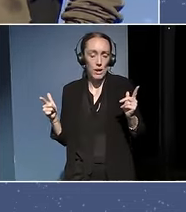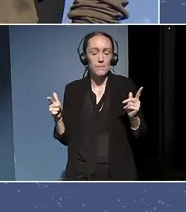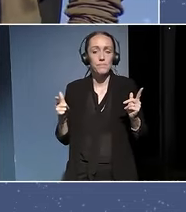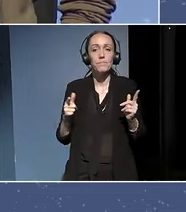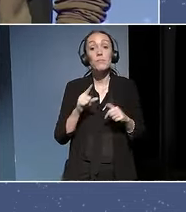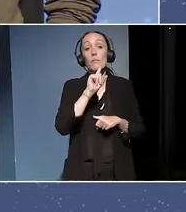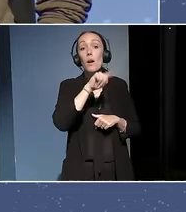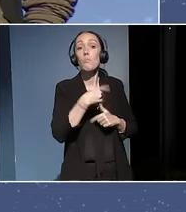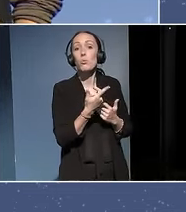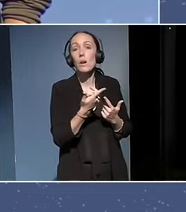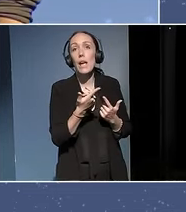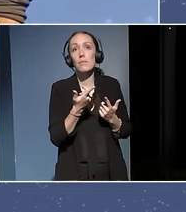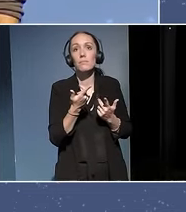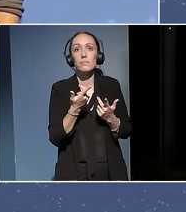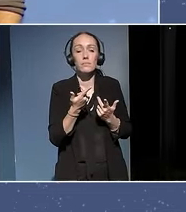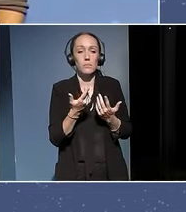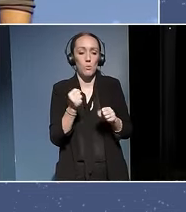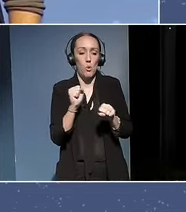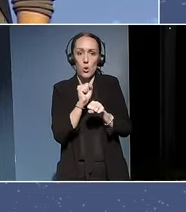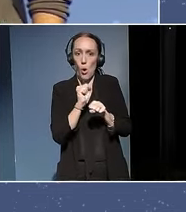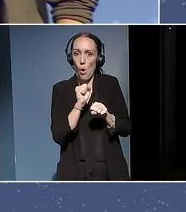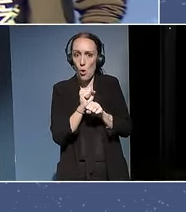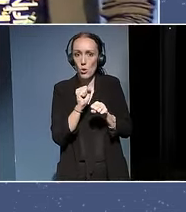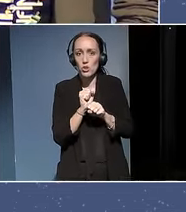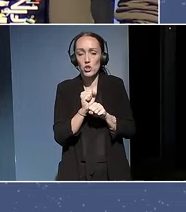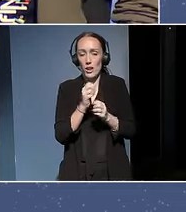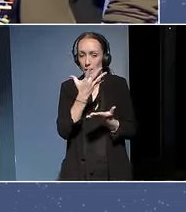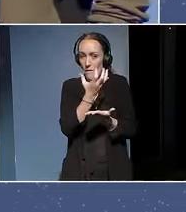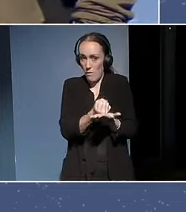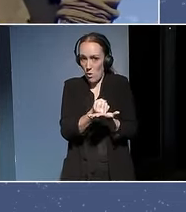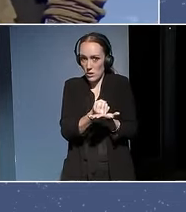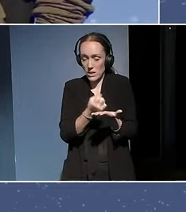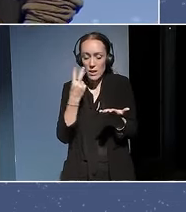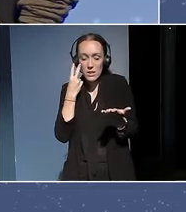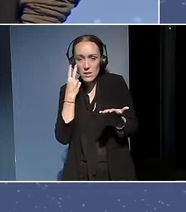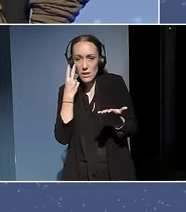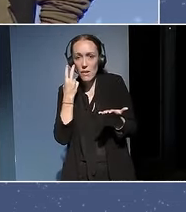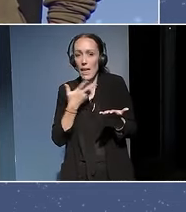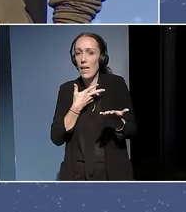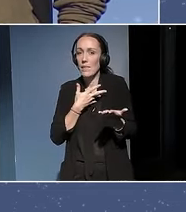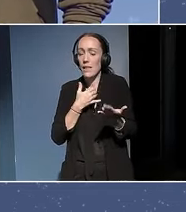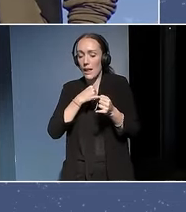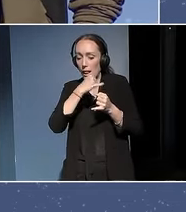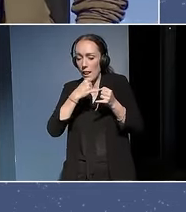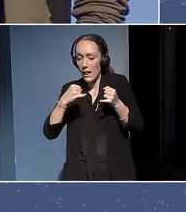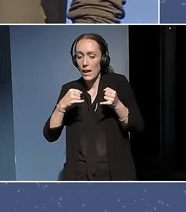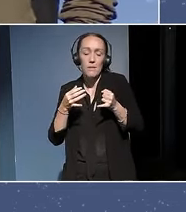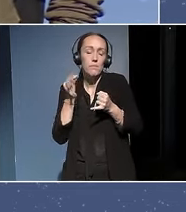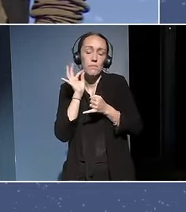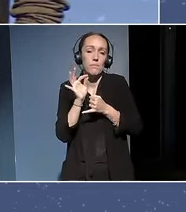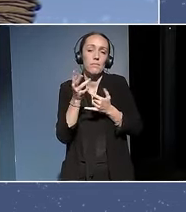rocce che nella matrice che ingloba i fossili si vedono queste laminazioni incrociate tipiche di ambienti